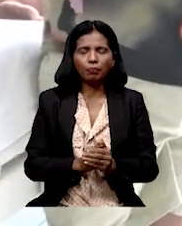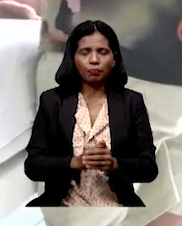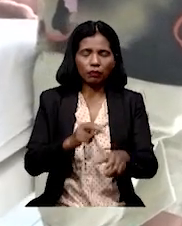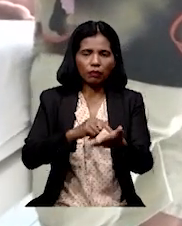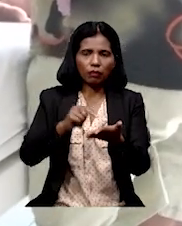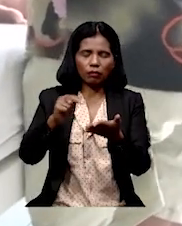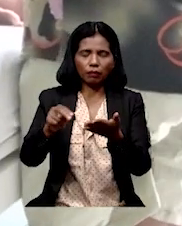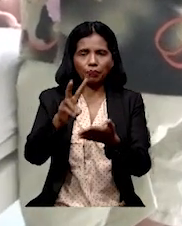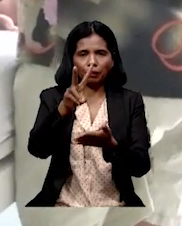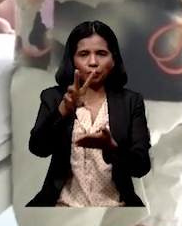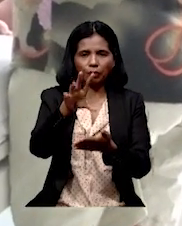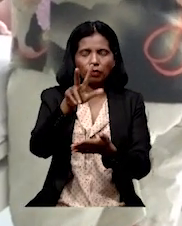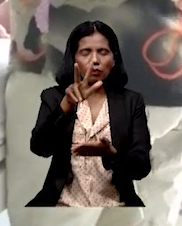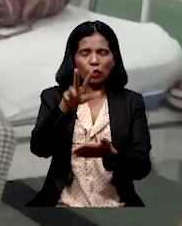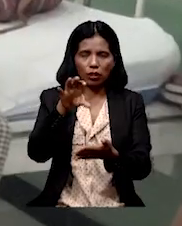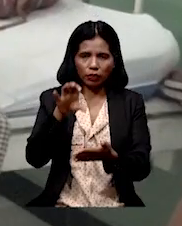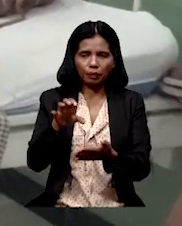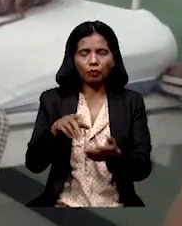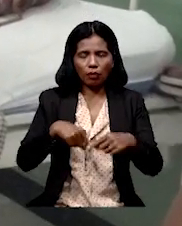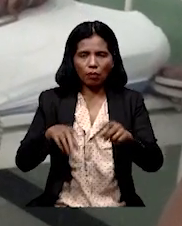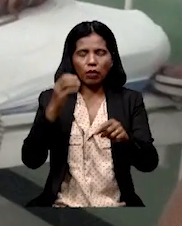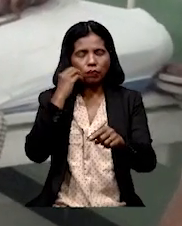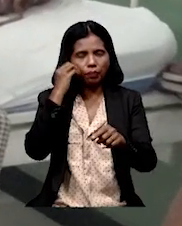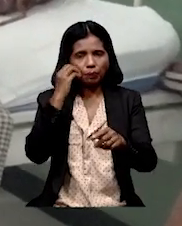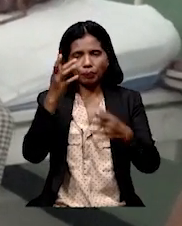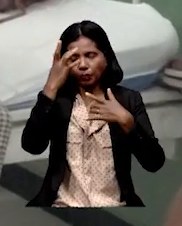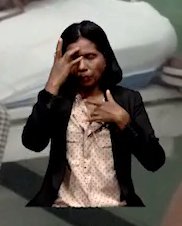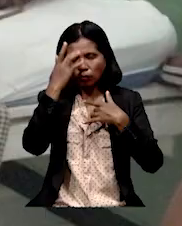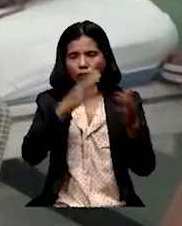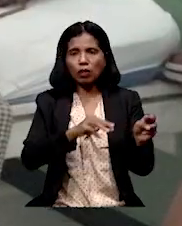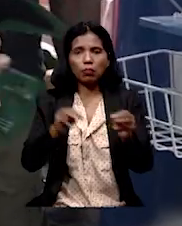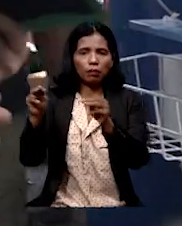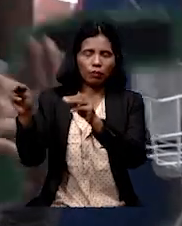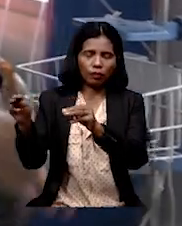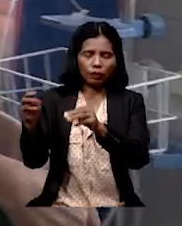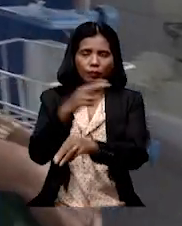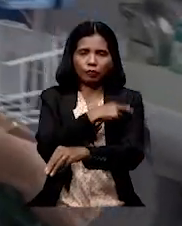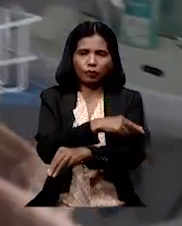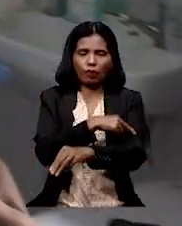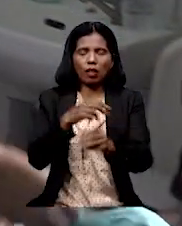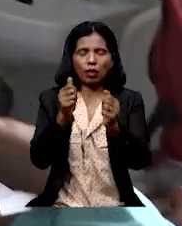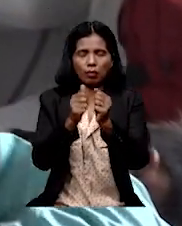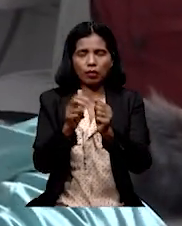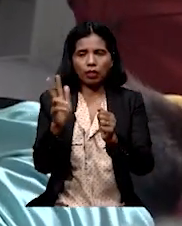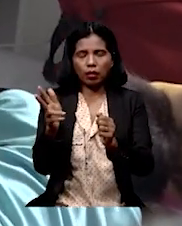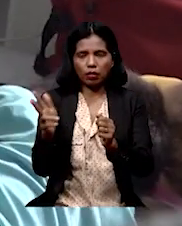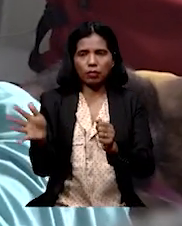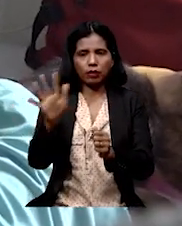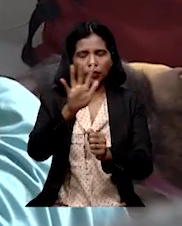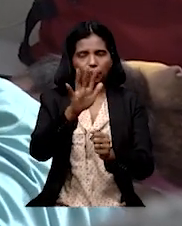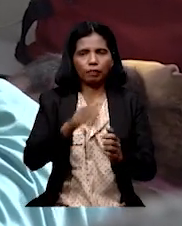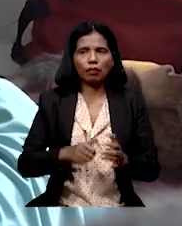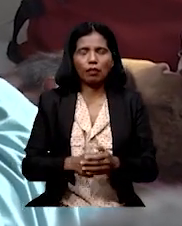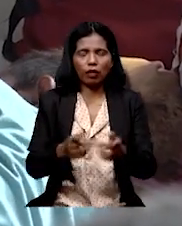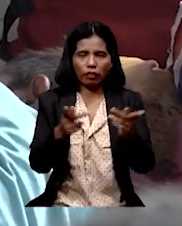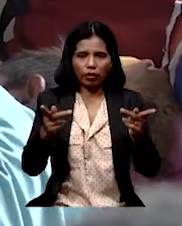mak alta. No paciente nebe transfere bo Hospital Nacional Guido Valadares hamutuk tolunulu resin lima. Fatin dan emak